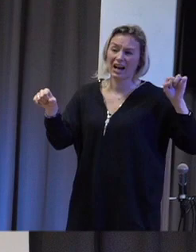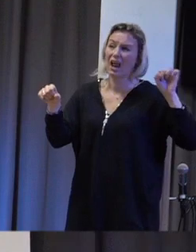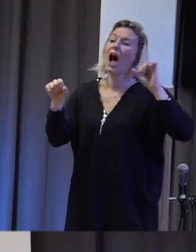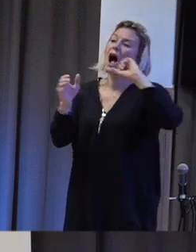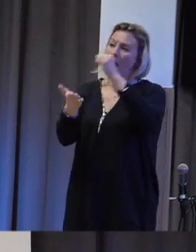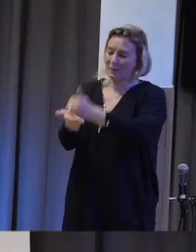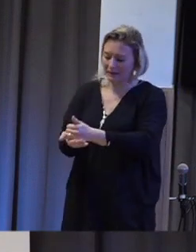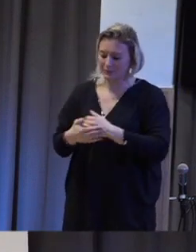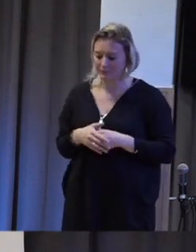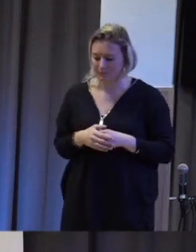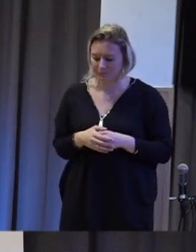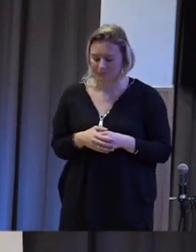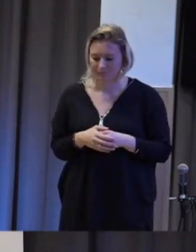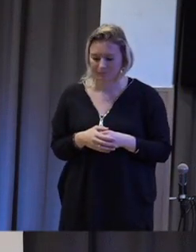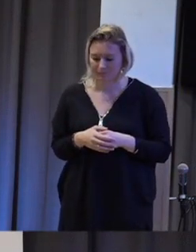Amen.